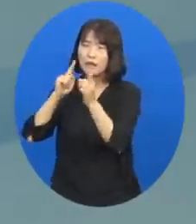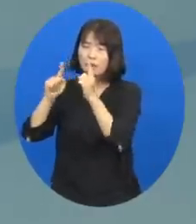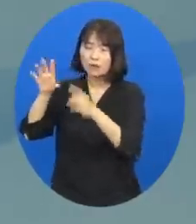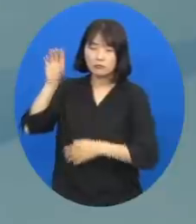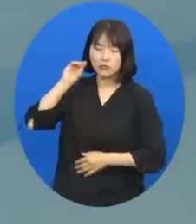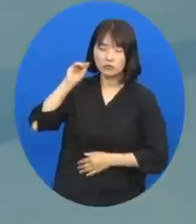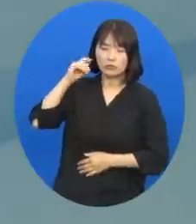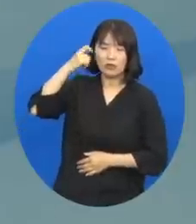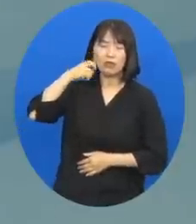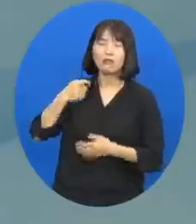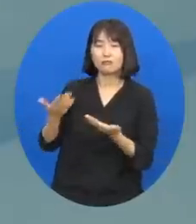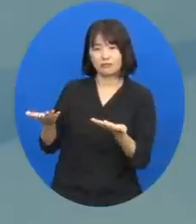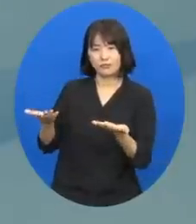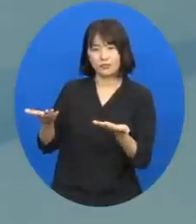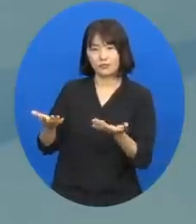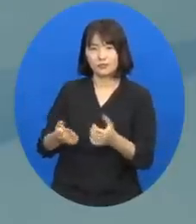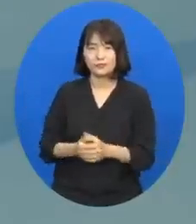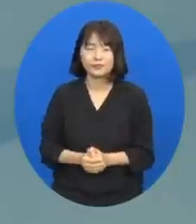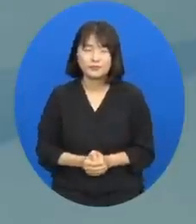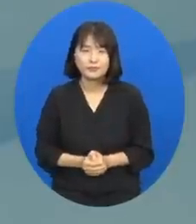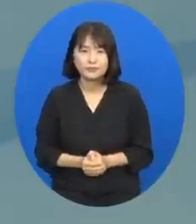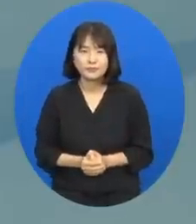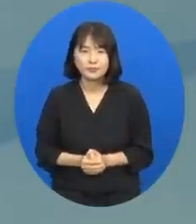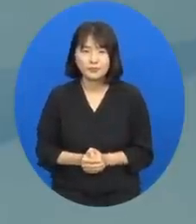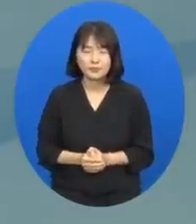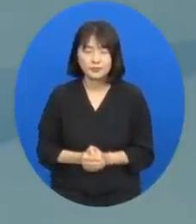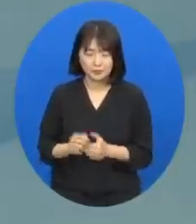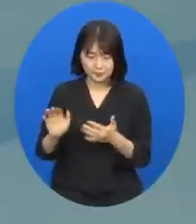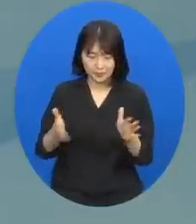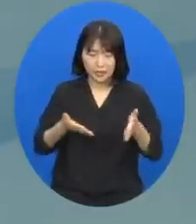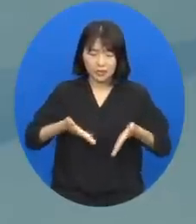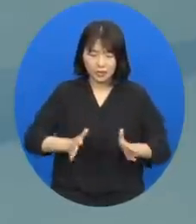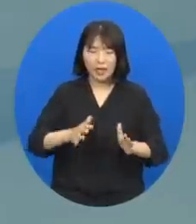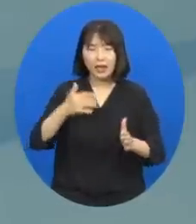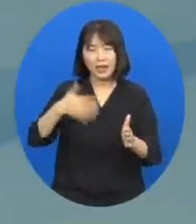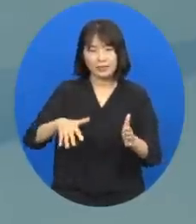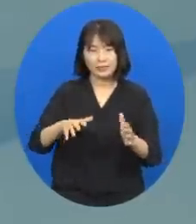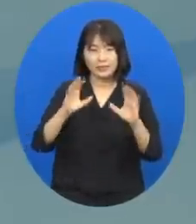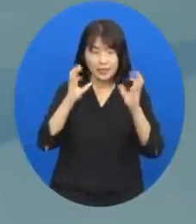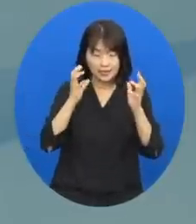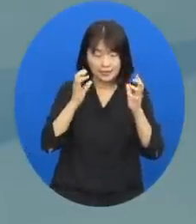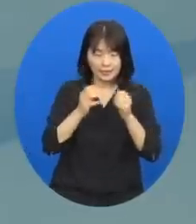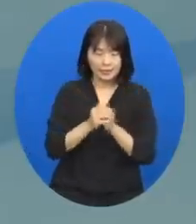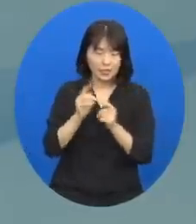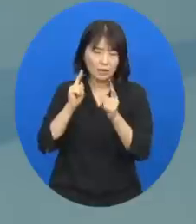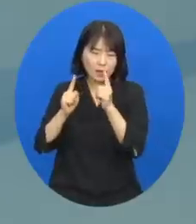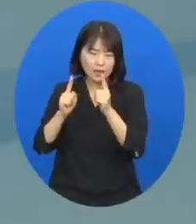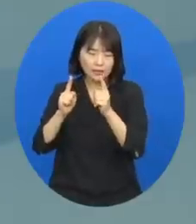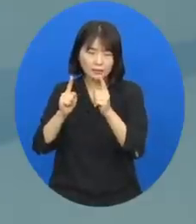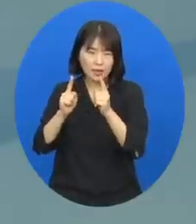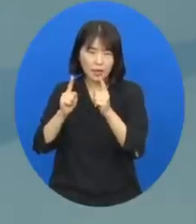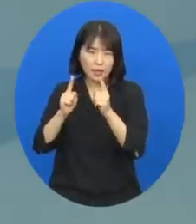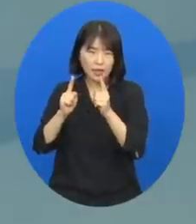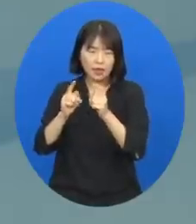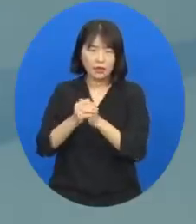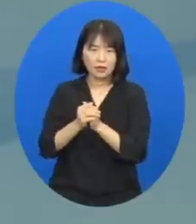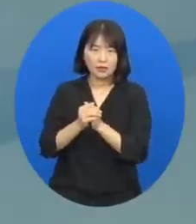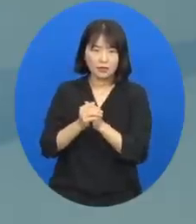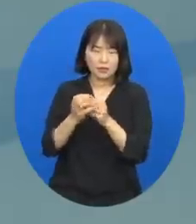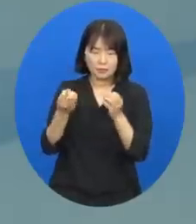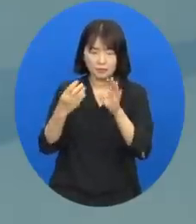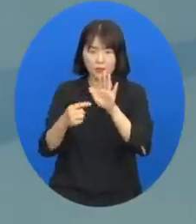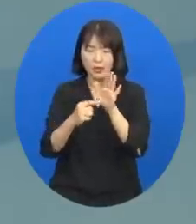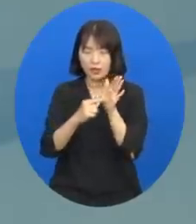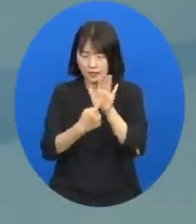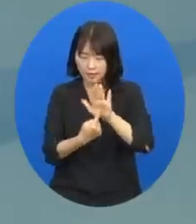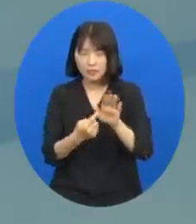그렇습니다 아직 행하지 않은 아기가 말씀에 즉 잊어 3 반응하지 않는 것과 같은 것이죠